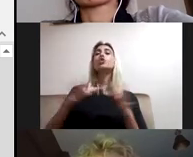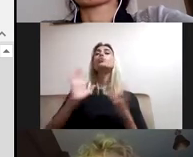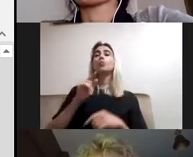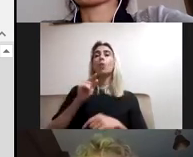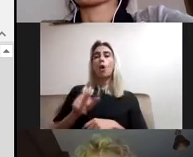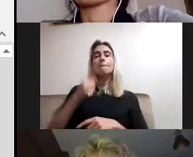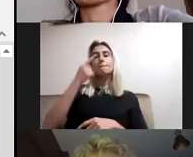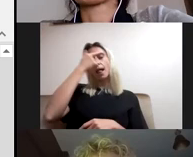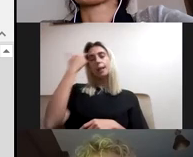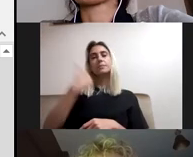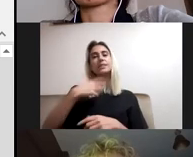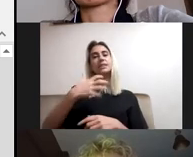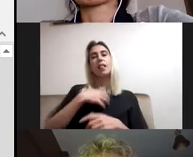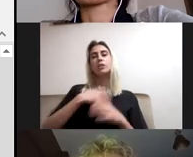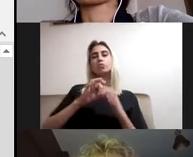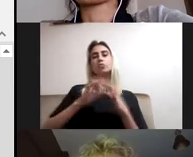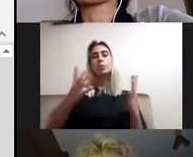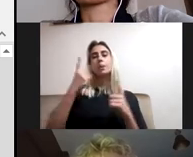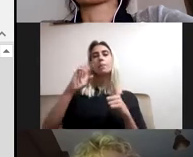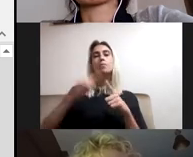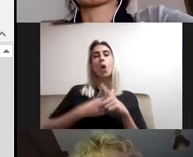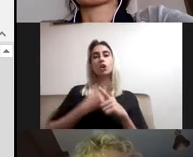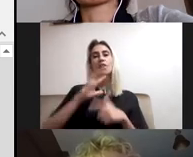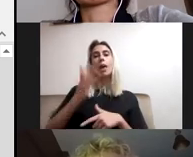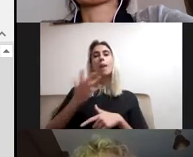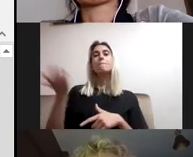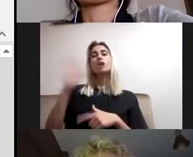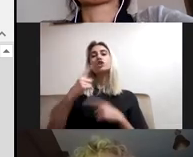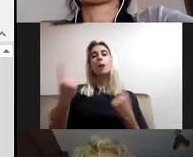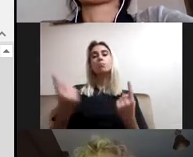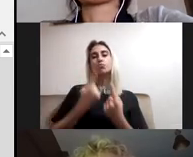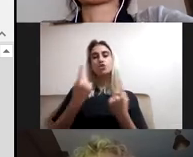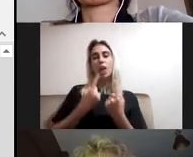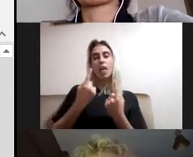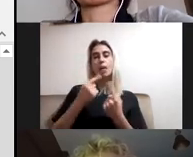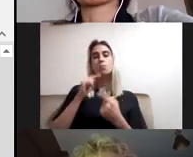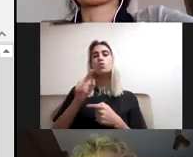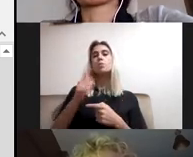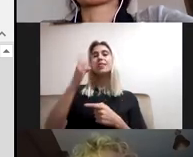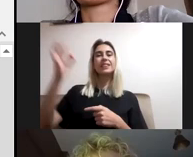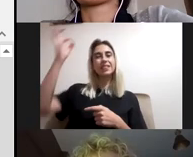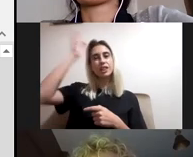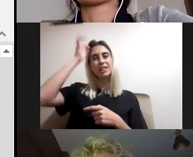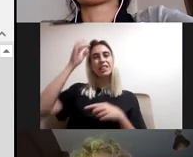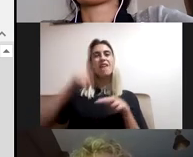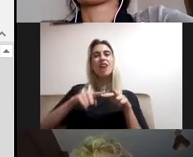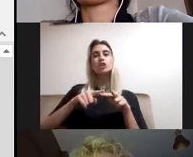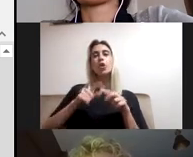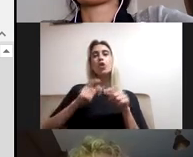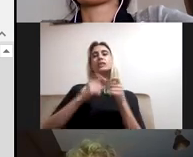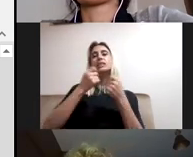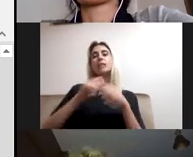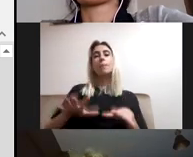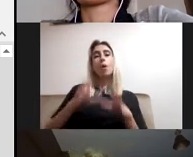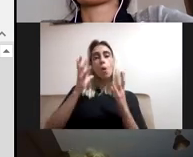belki biz kendi çözümümüzü bir projeyle veya başka bir şeyle, hani burada bir navigasyon sistemini